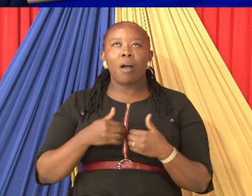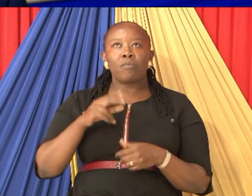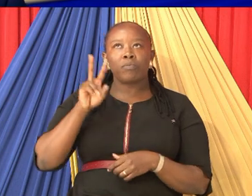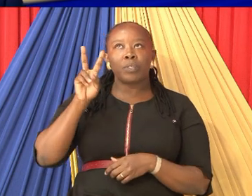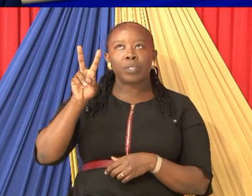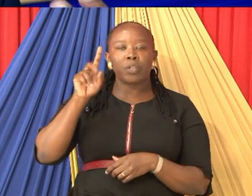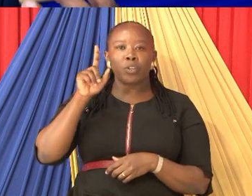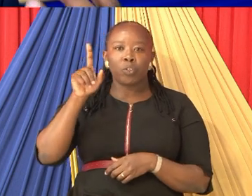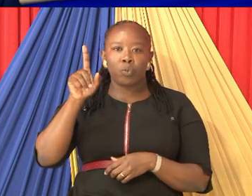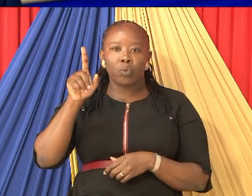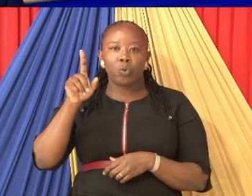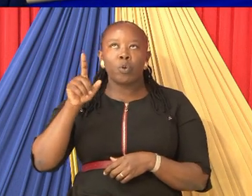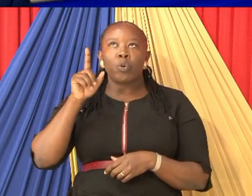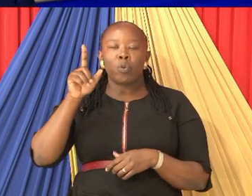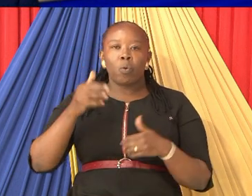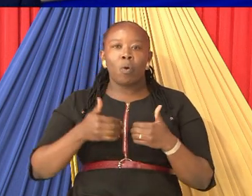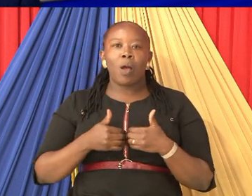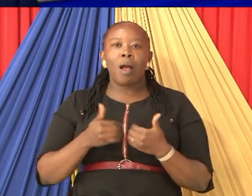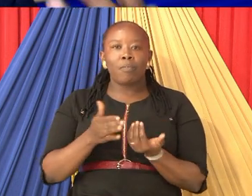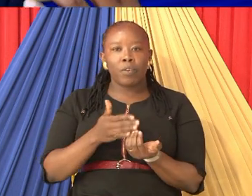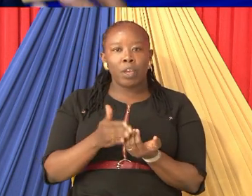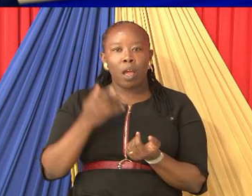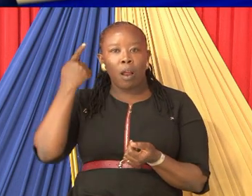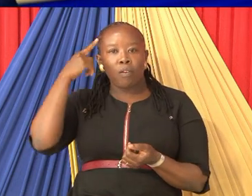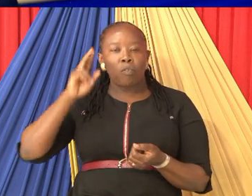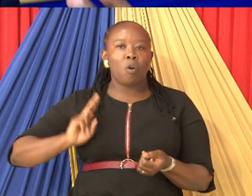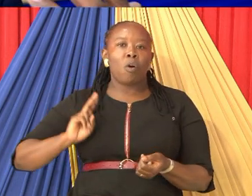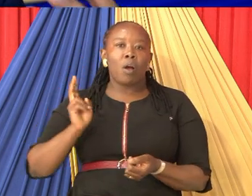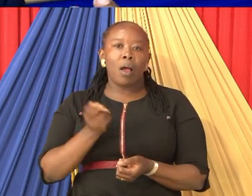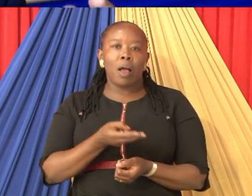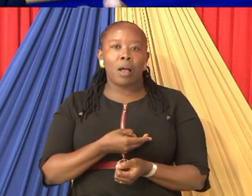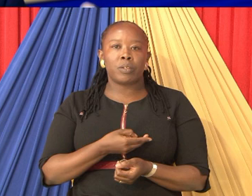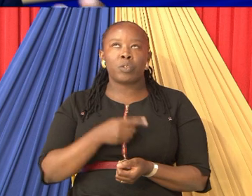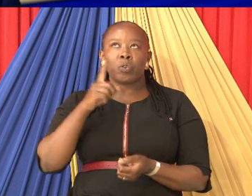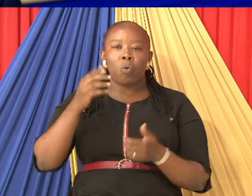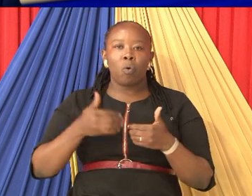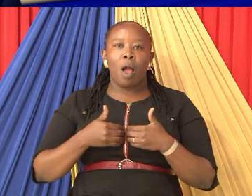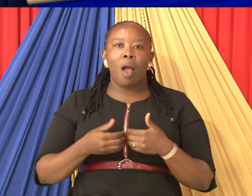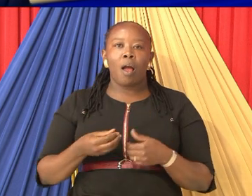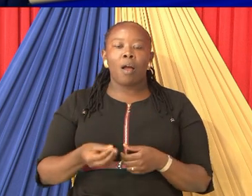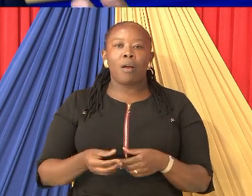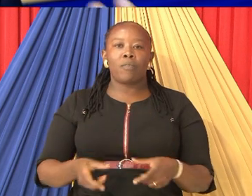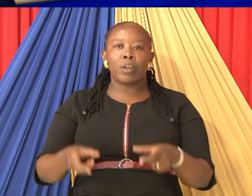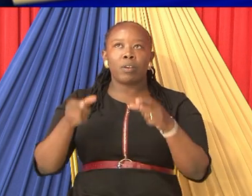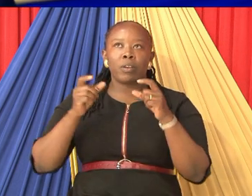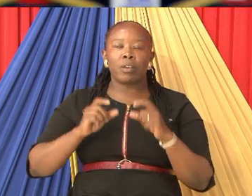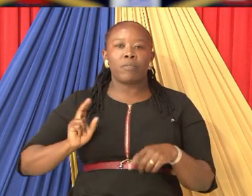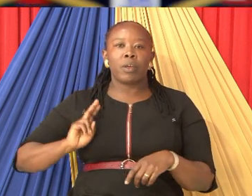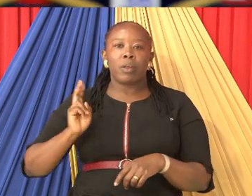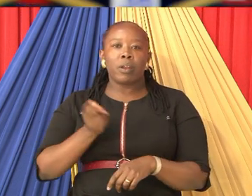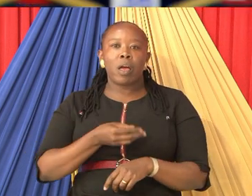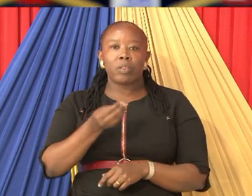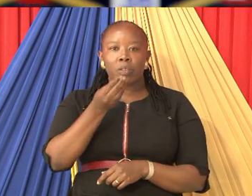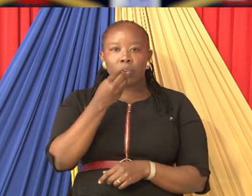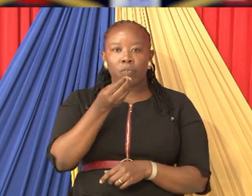kiu Mungu unatupe maji. Tukiwa njaa Mungu unatupe chakula. Mungu